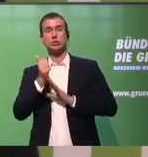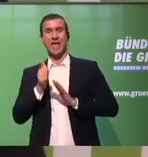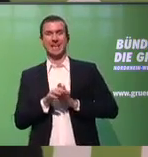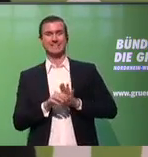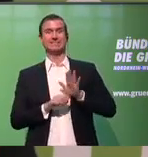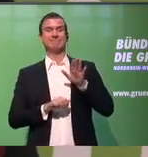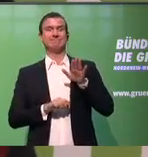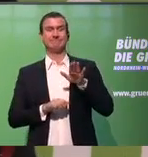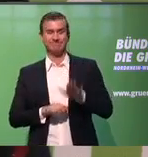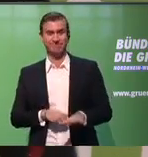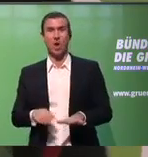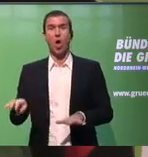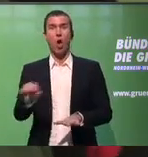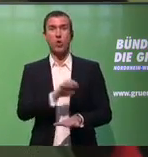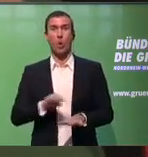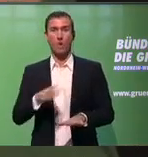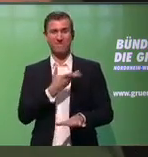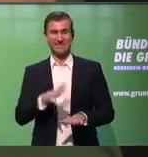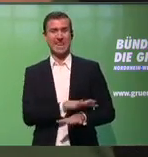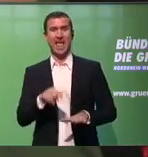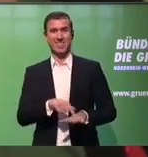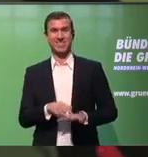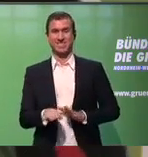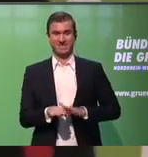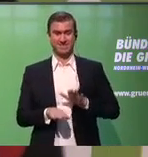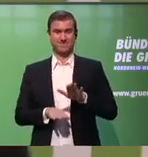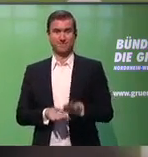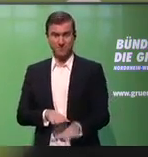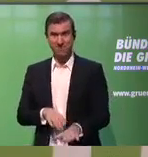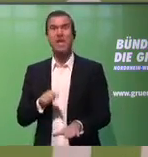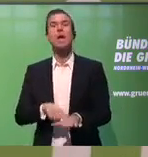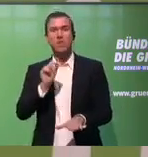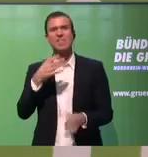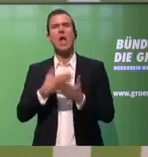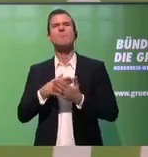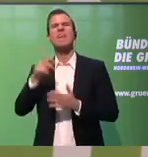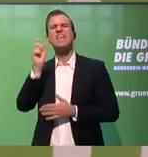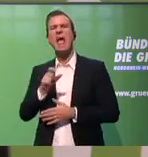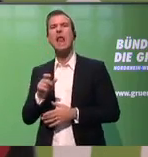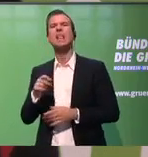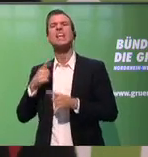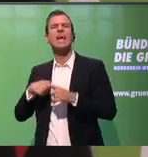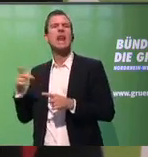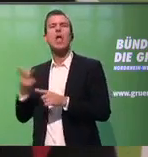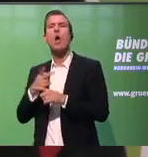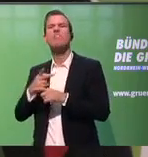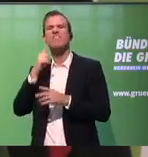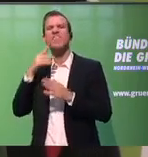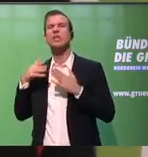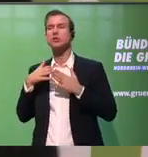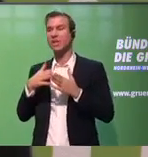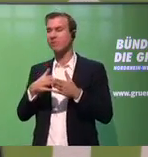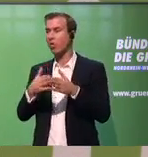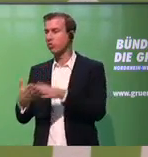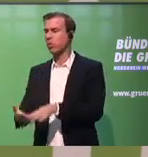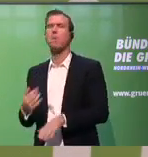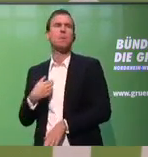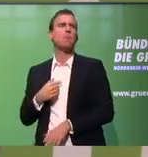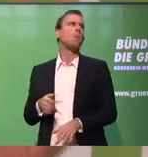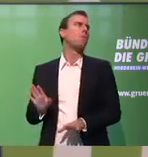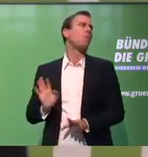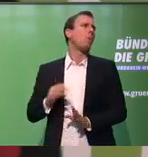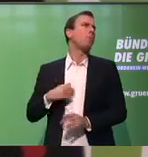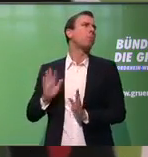auf europäisches Territorium setzt. Und das führt eben dazu, dass Italien oder Griechenland gerne mal weggucken, wenn Flüchtlinge in Seenot sind. Das führt dazu,